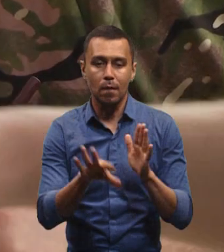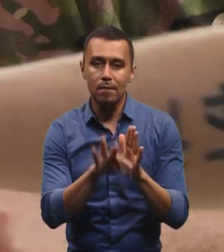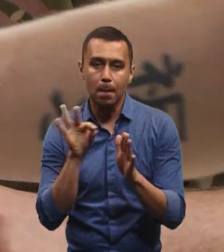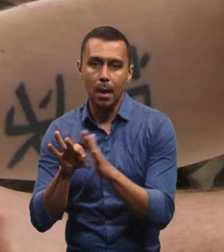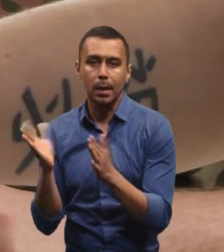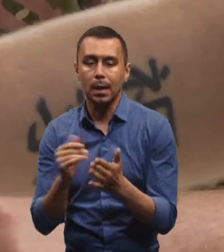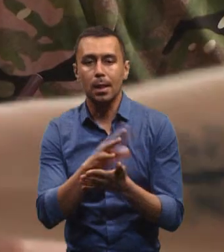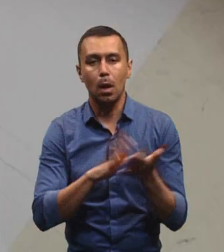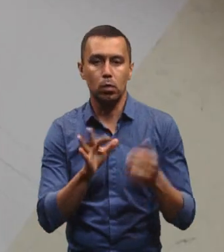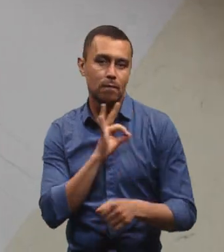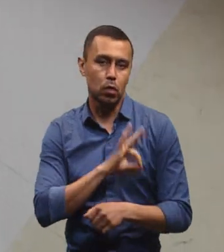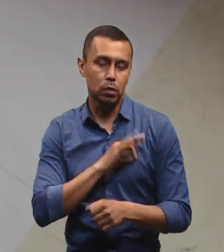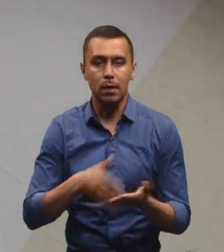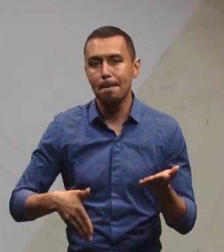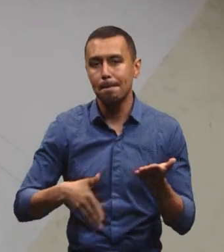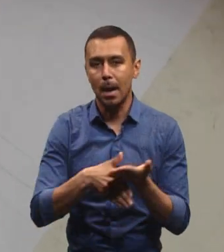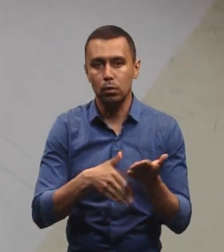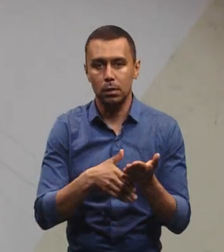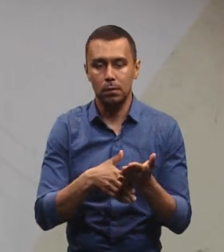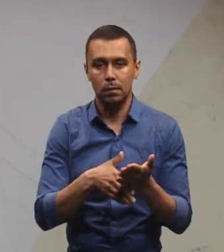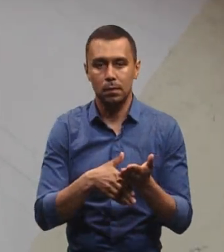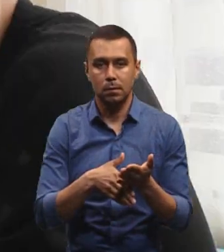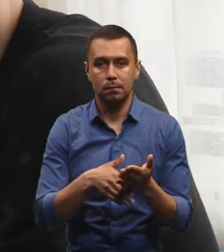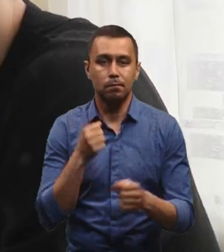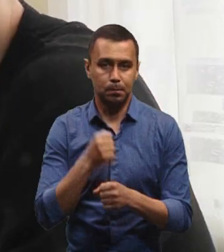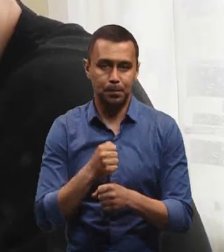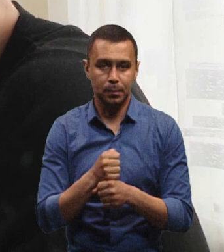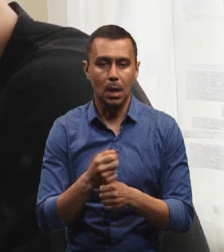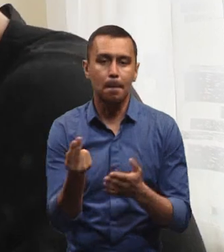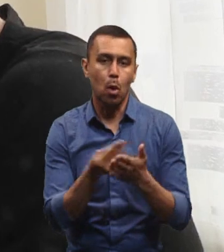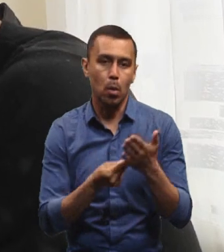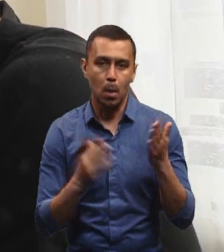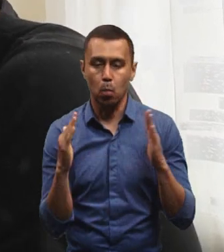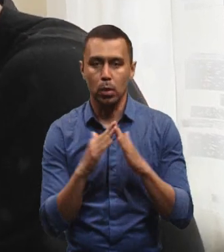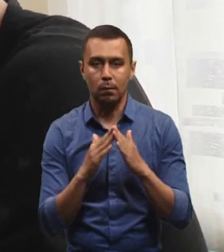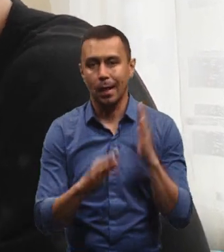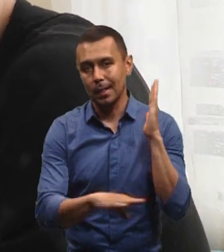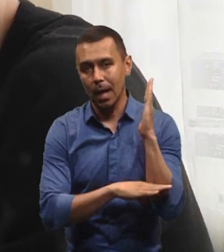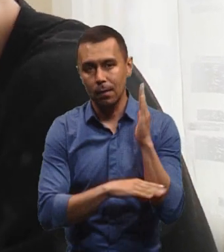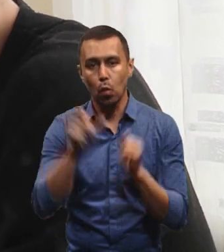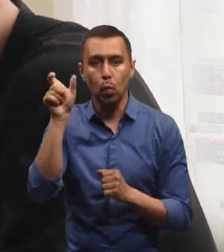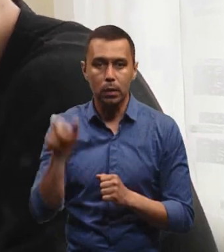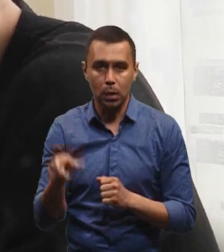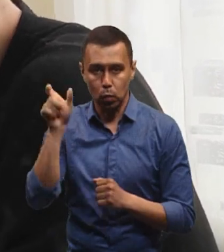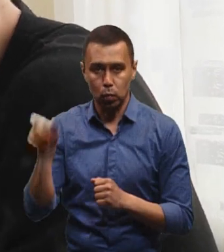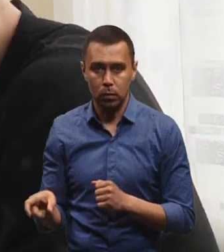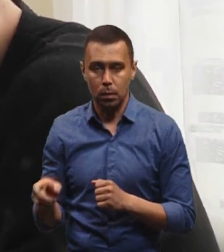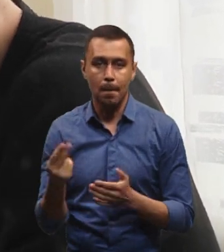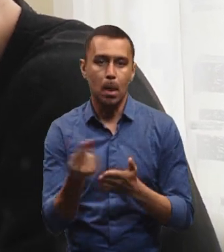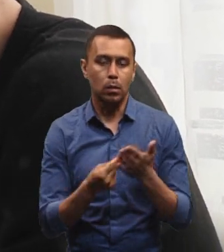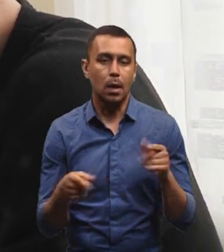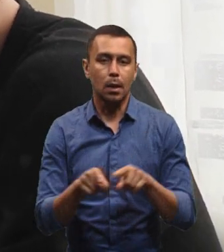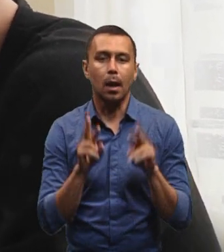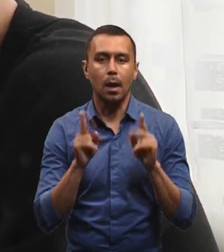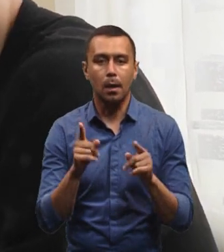вибирати, які далі буду використовувати методи в роботі з ними. Малюємо будівлю, дерево та людину. Малюю це так,